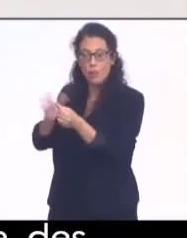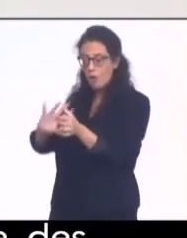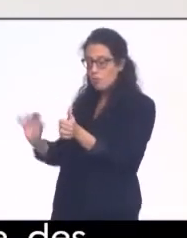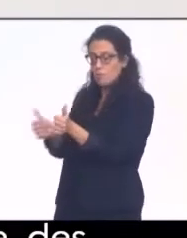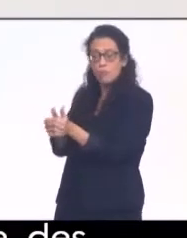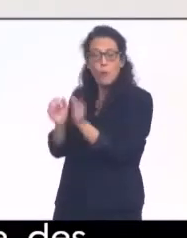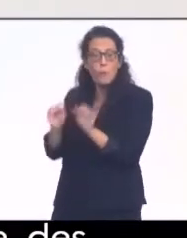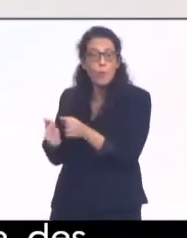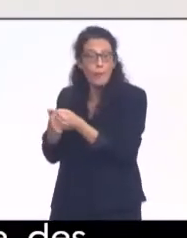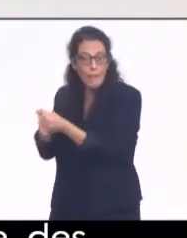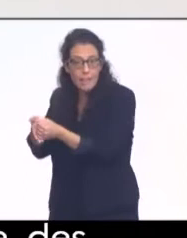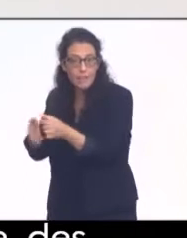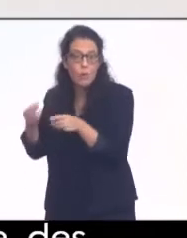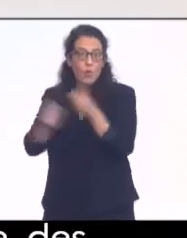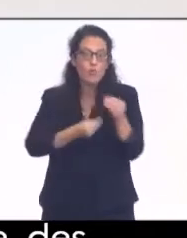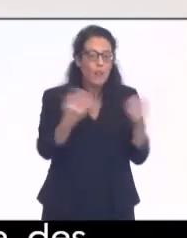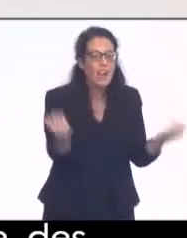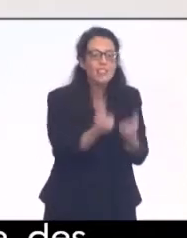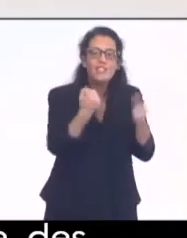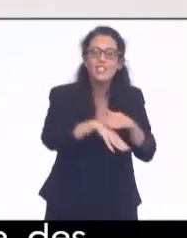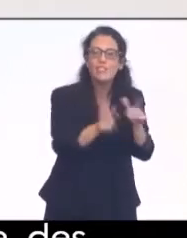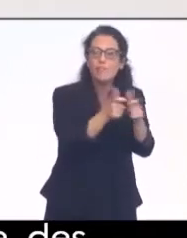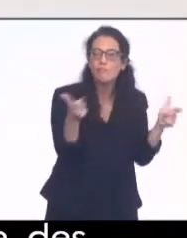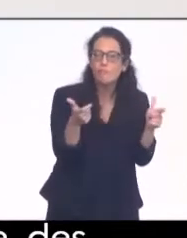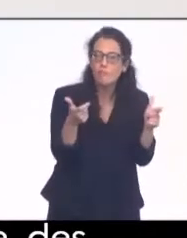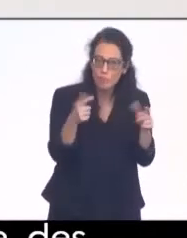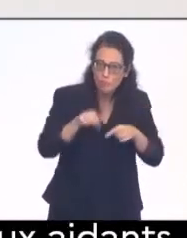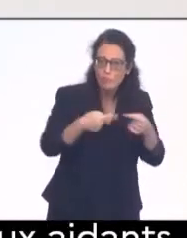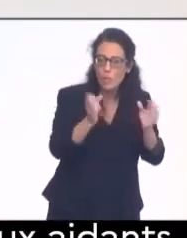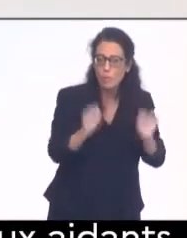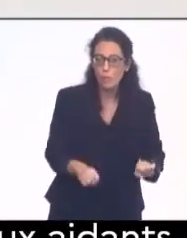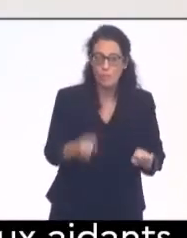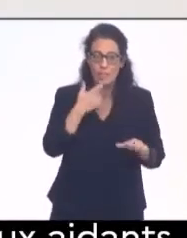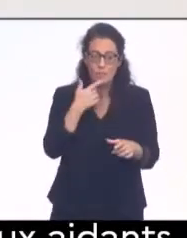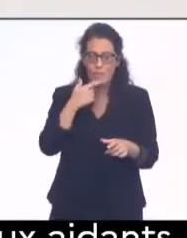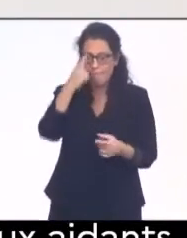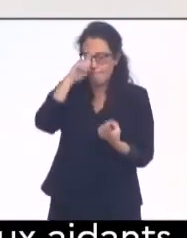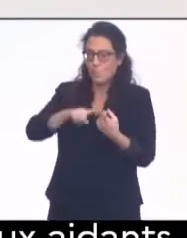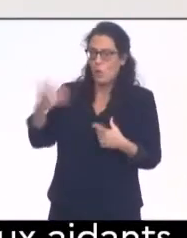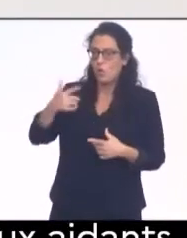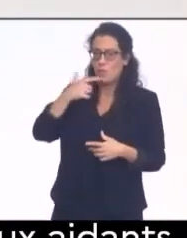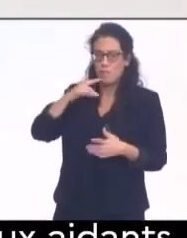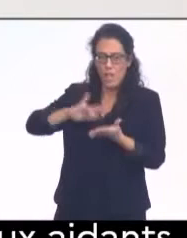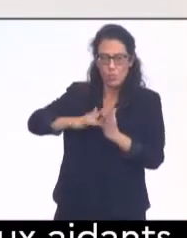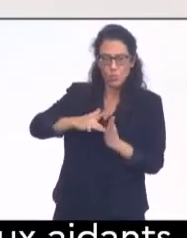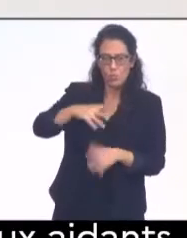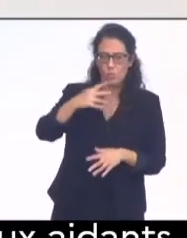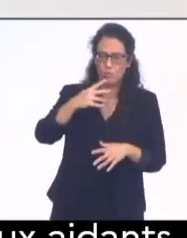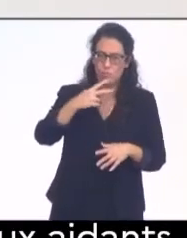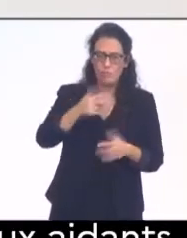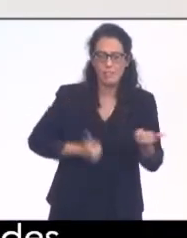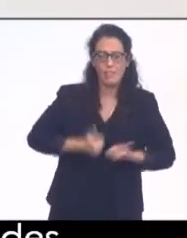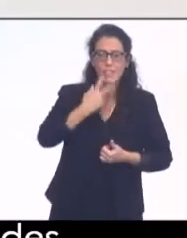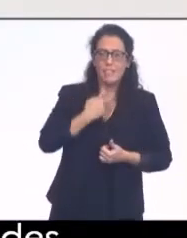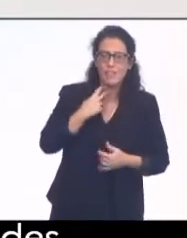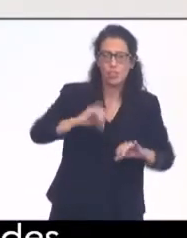vie sociale au sein des établissements. L'idée, c'est vraiment de pouvoir mobiliser ensemble la protection civile et les jeunes en service civique pour lutter, bien